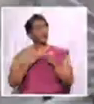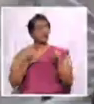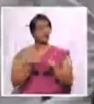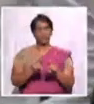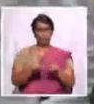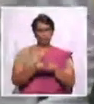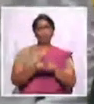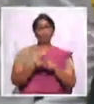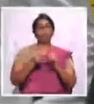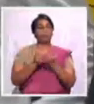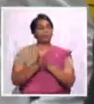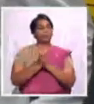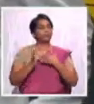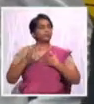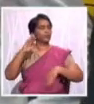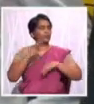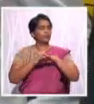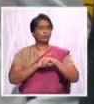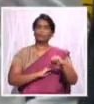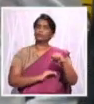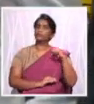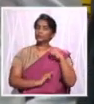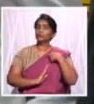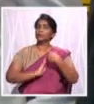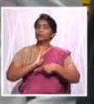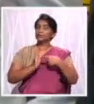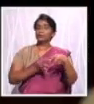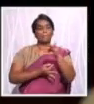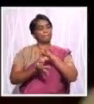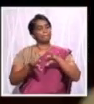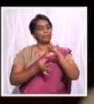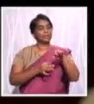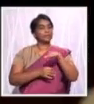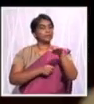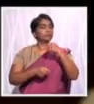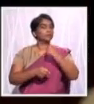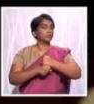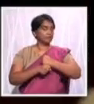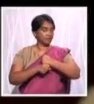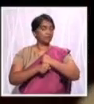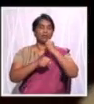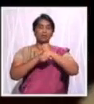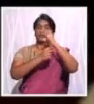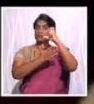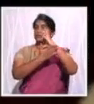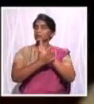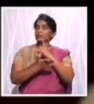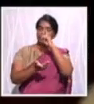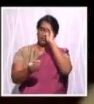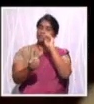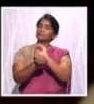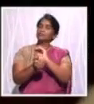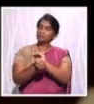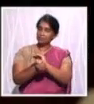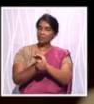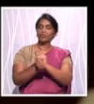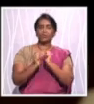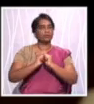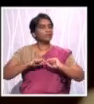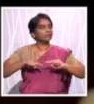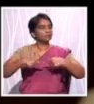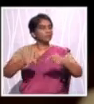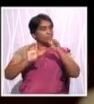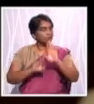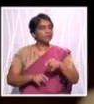බවටද මගේ උපරිම ශක්ති ප්‍රමාණයෙන් ශ්‍රී ලංකා ප්‍රජාතාන්ත්‍රික සමාජවාදී ජනරජයේ ආණ්ඩුක්‍රම ව්‍යවස්ථාව ආරක්ෂා කොට අනුගමනය